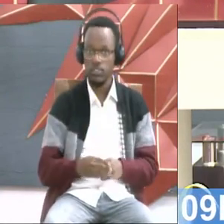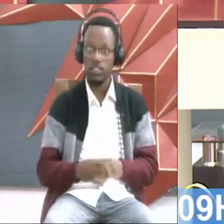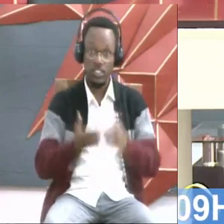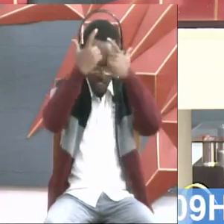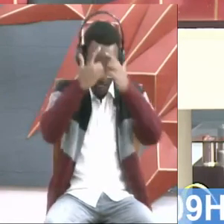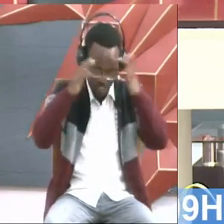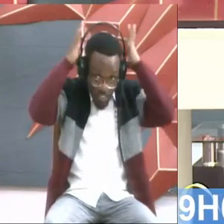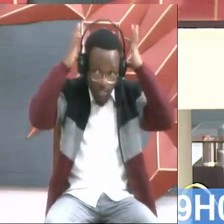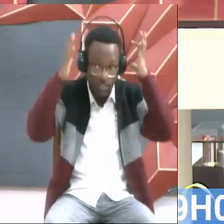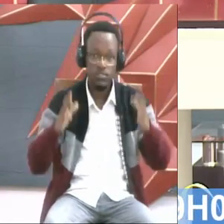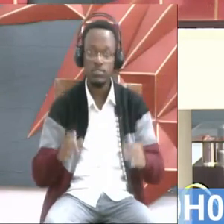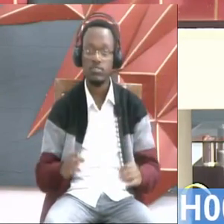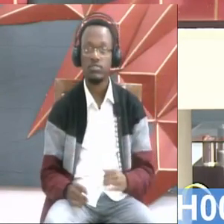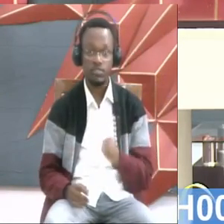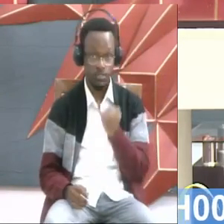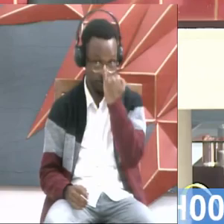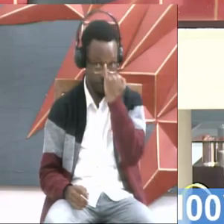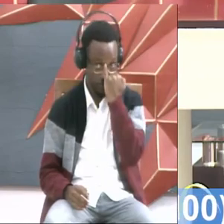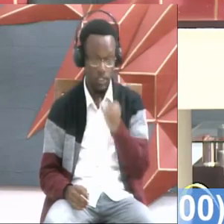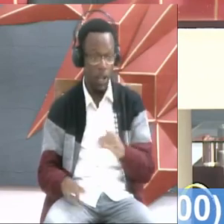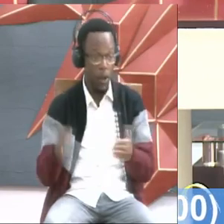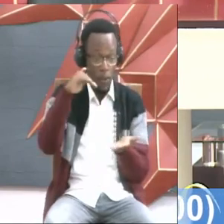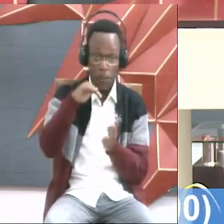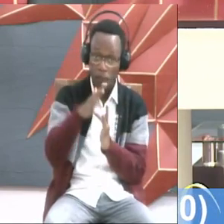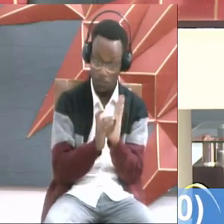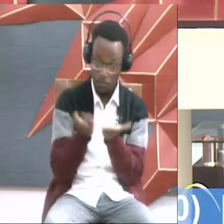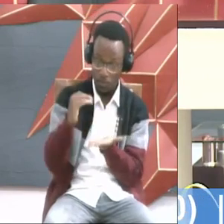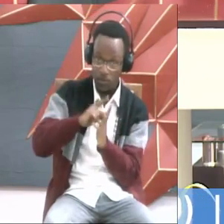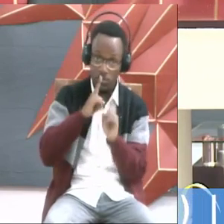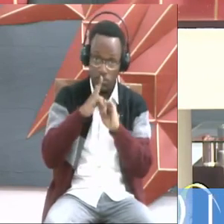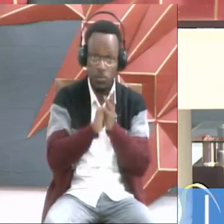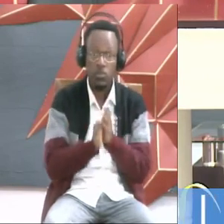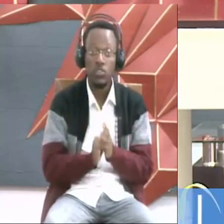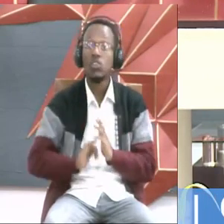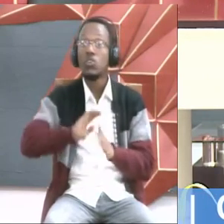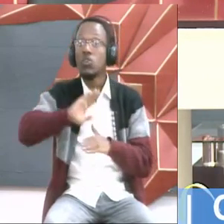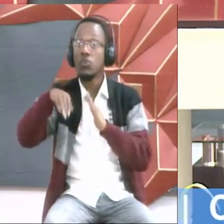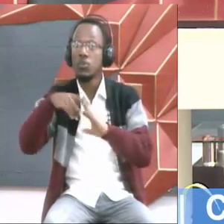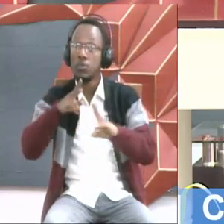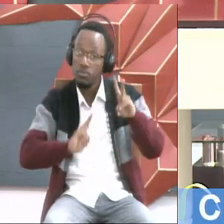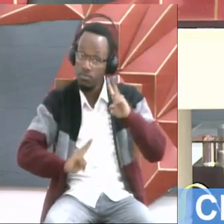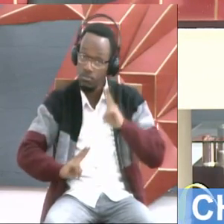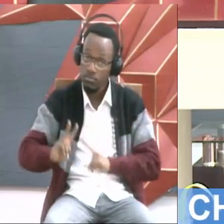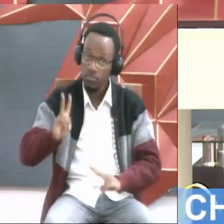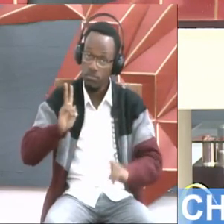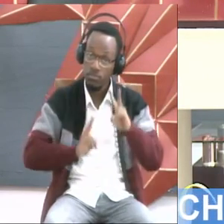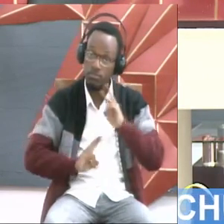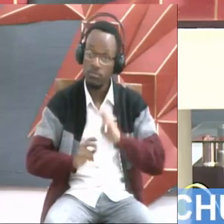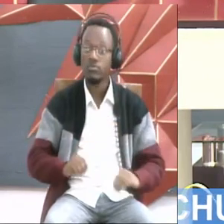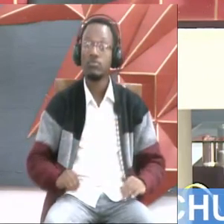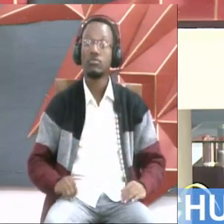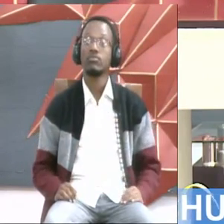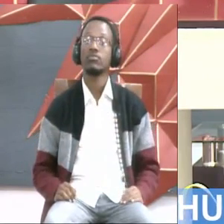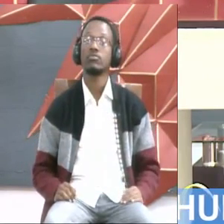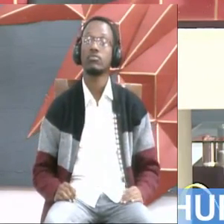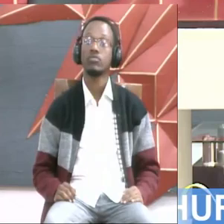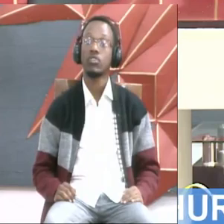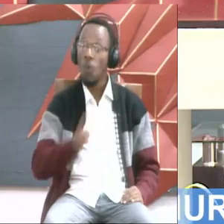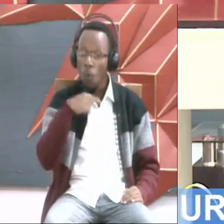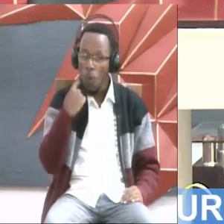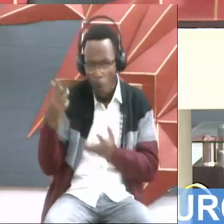bazogihabwa. Amen. Bibiri ikongera ikavuga ngo n'abantu bose abari